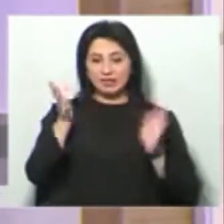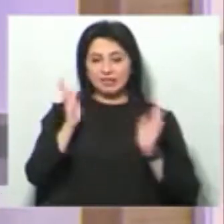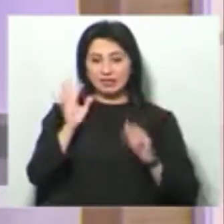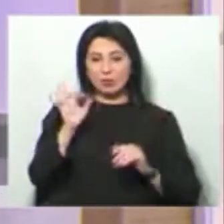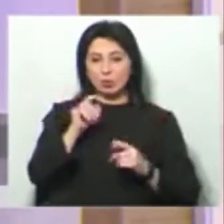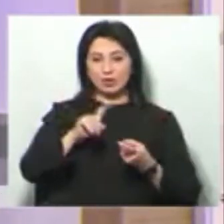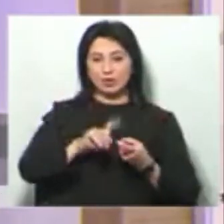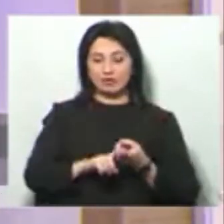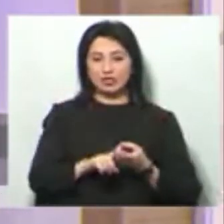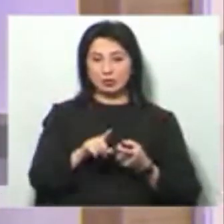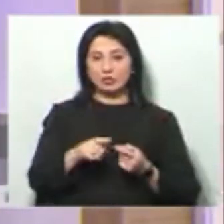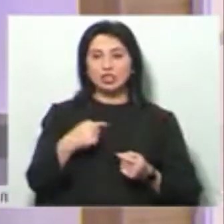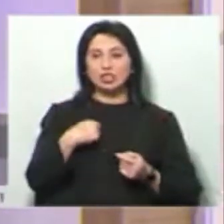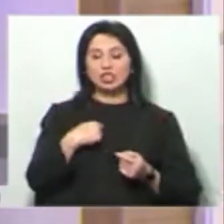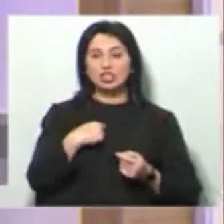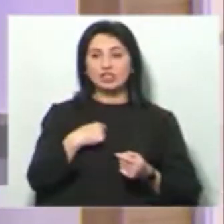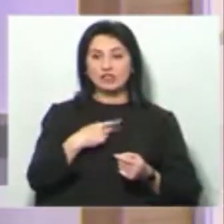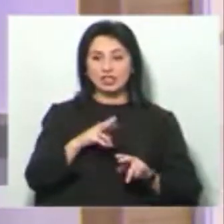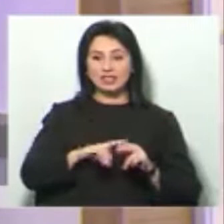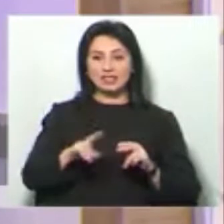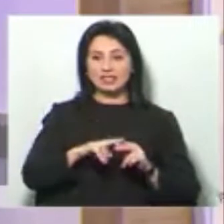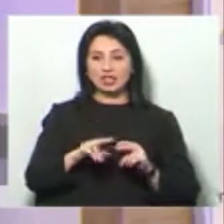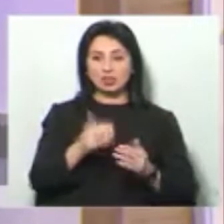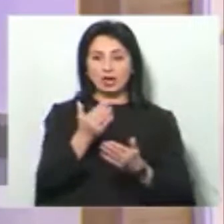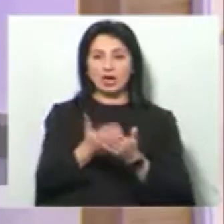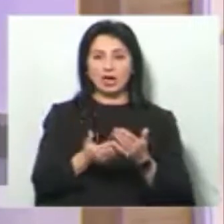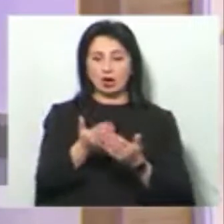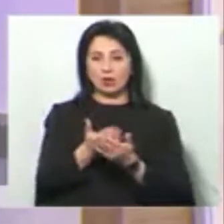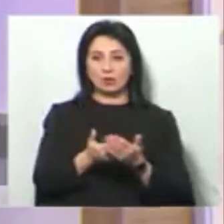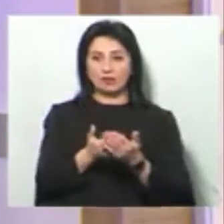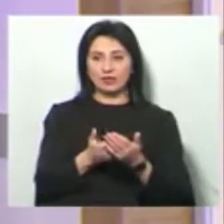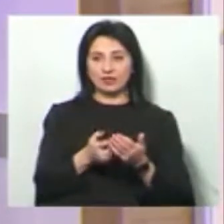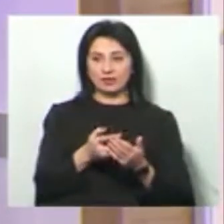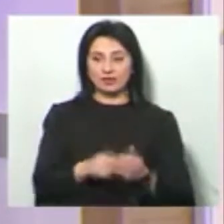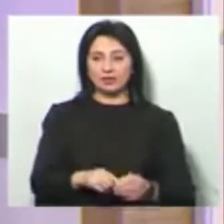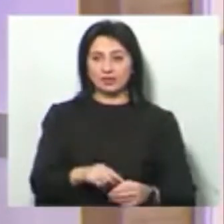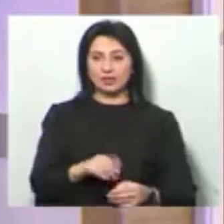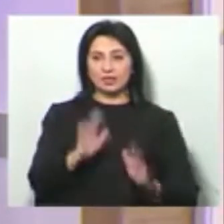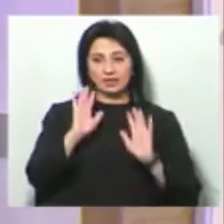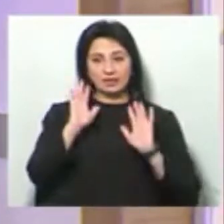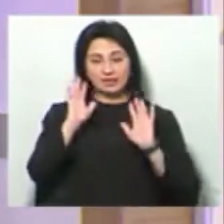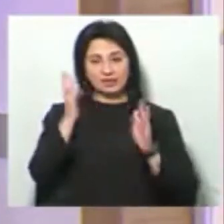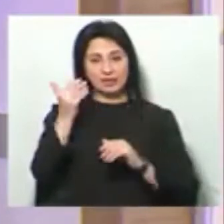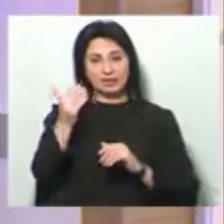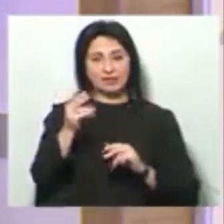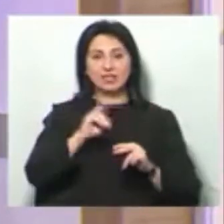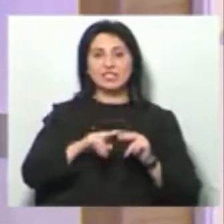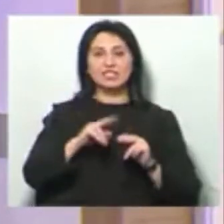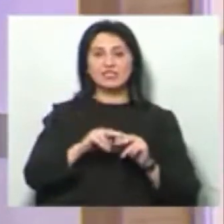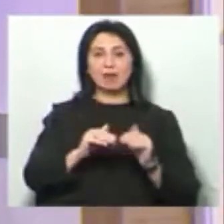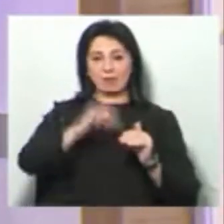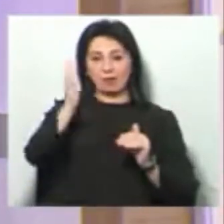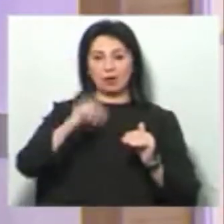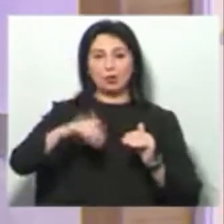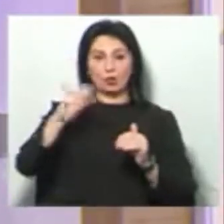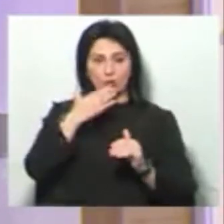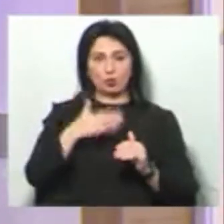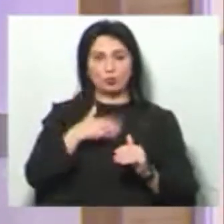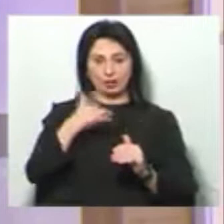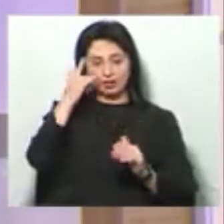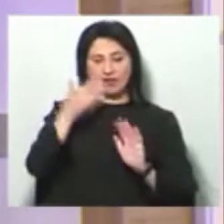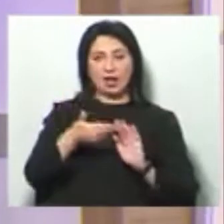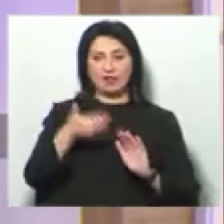ჰიპერტენზიასთან დაკავშირებით ჩვენს საშემოდგომო რეკომენდაციებს, ანუ არტერიული წნევის საშემოდგომო მერყეობის თავიდან